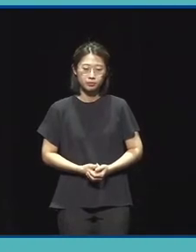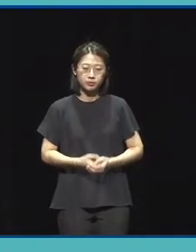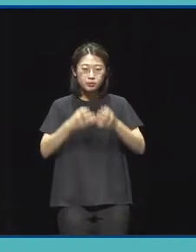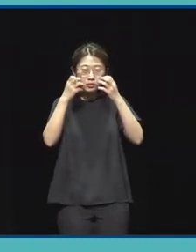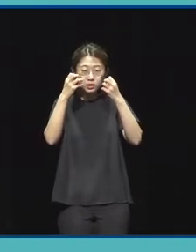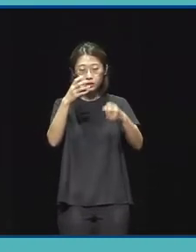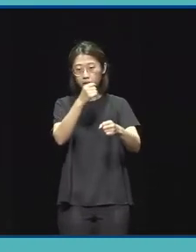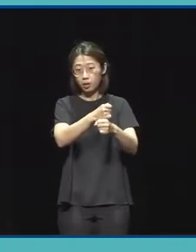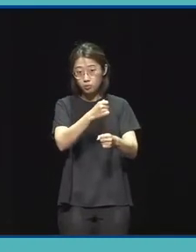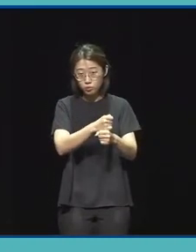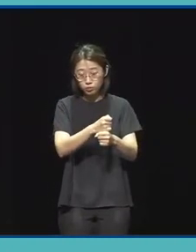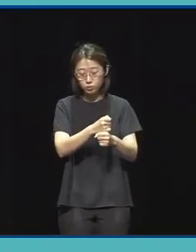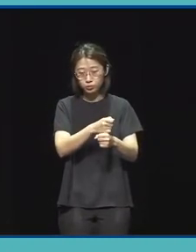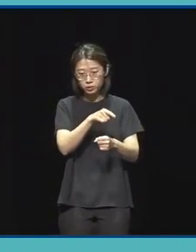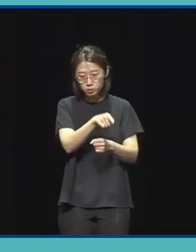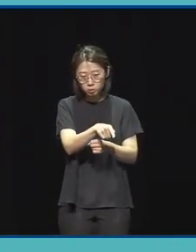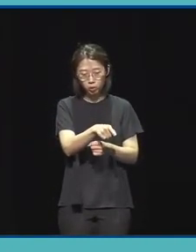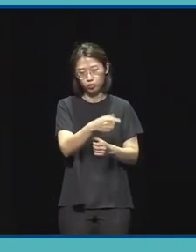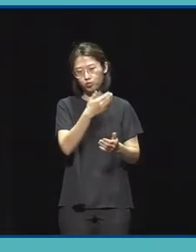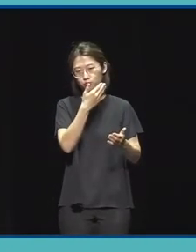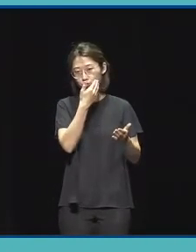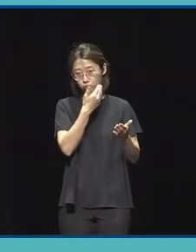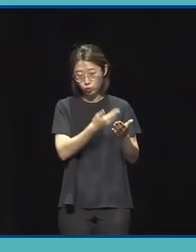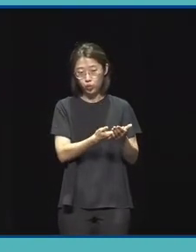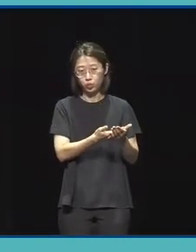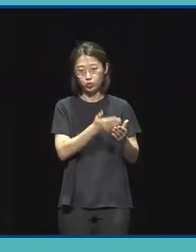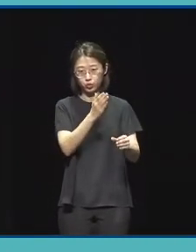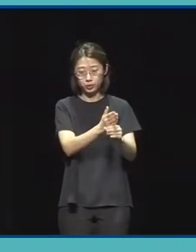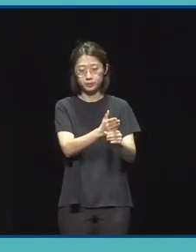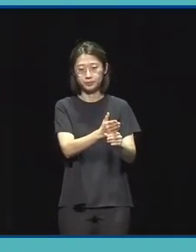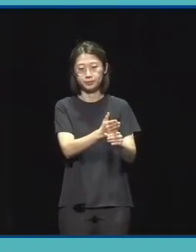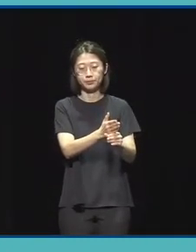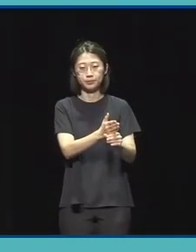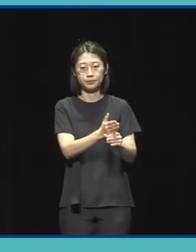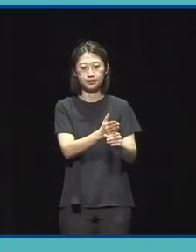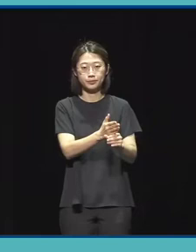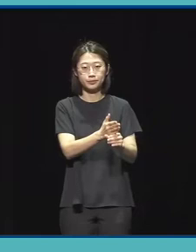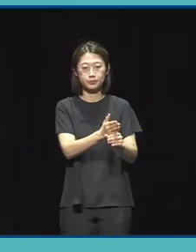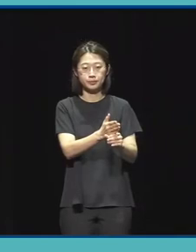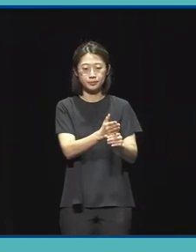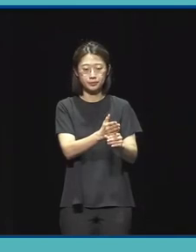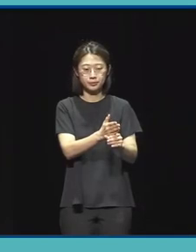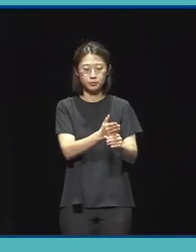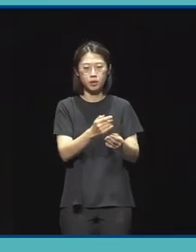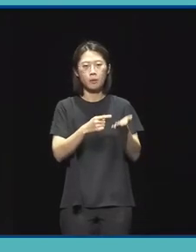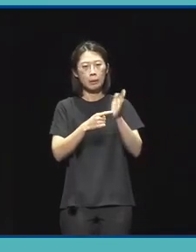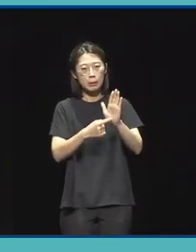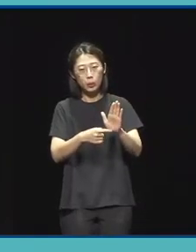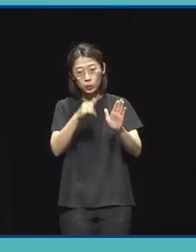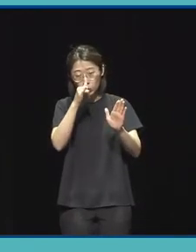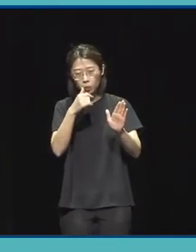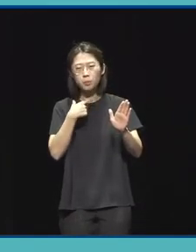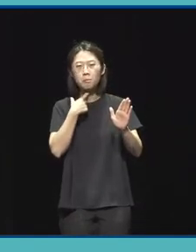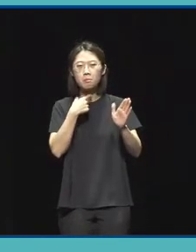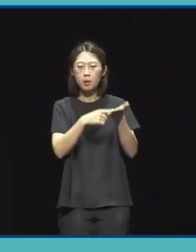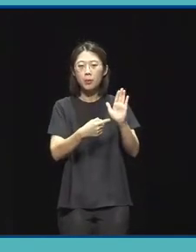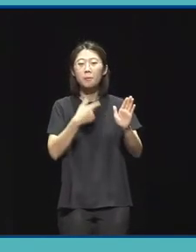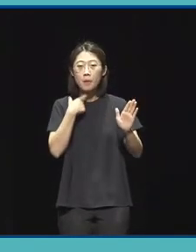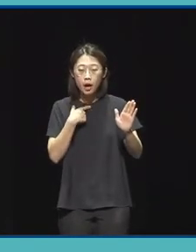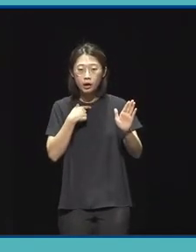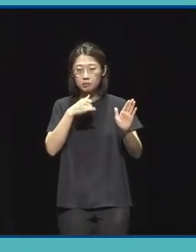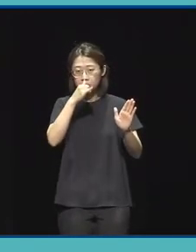신작에 그 중심을 두고 있기 때문에 유료로 공연화된 발표된 경력 1억이 있는 작품에